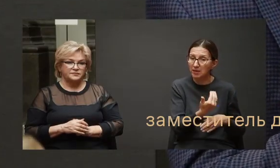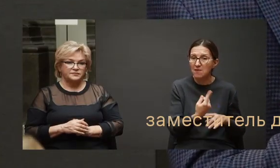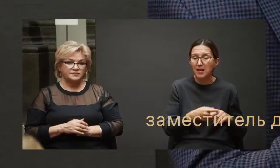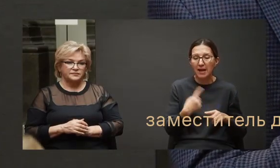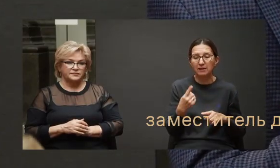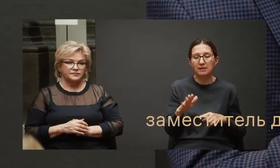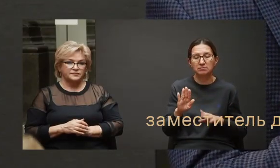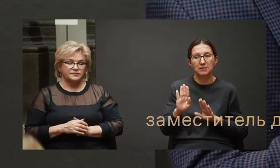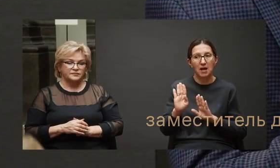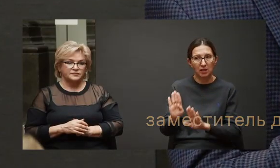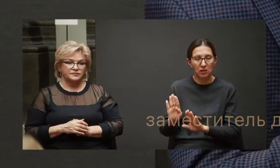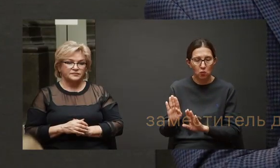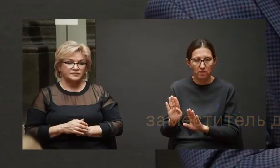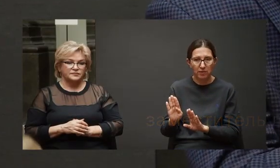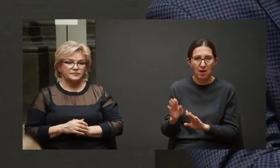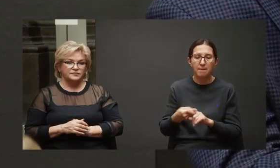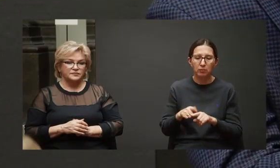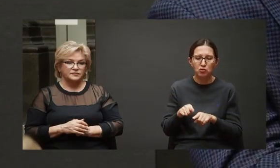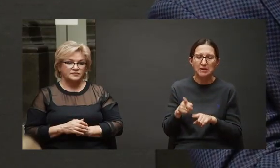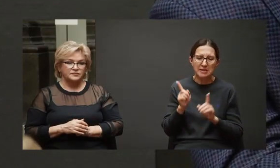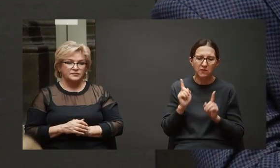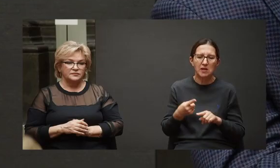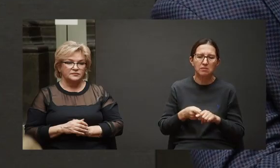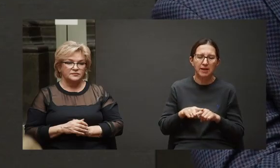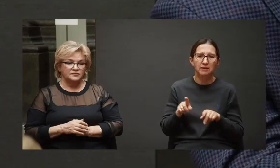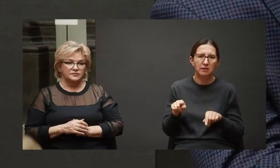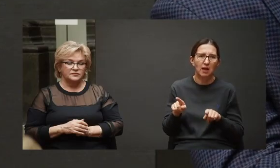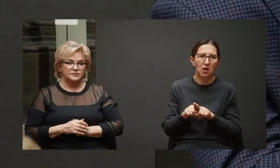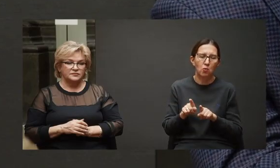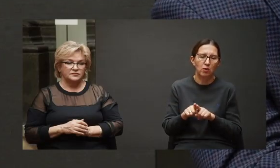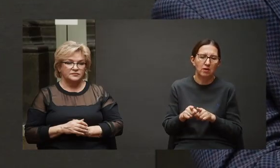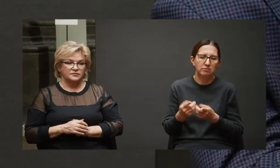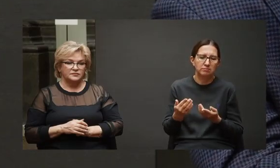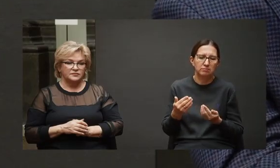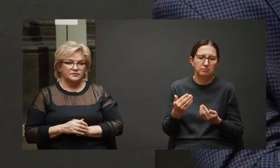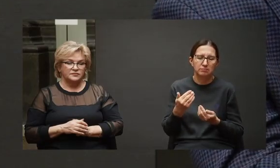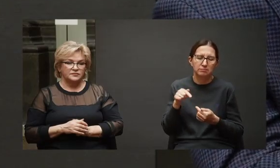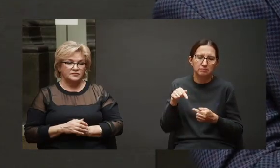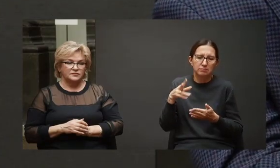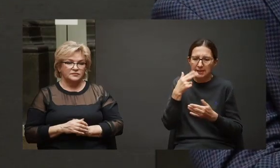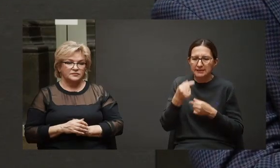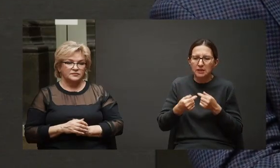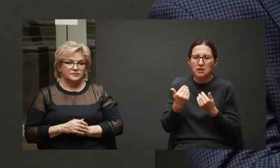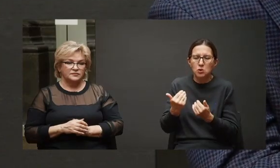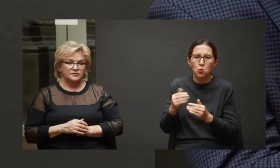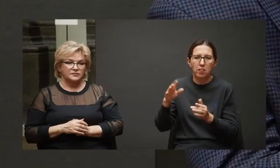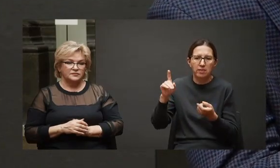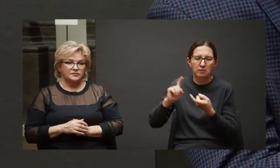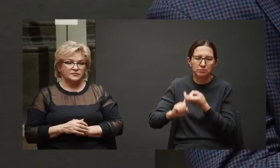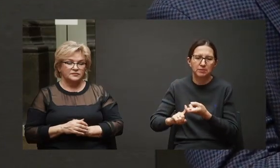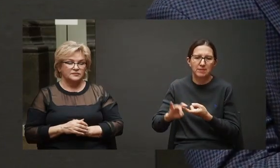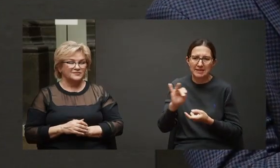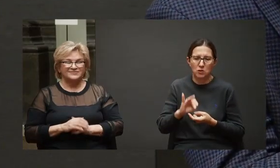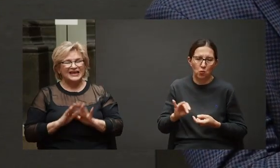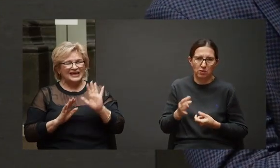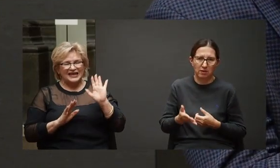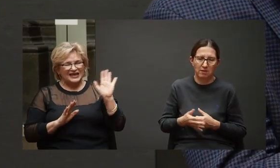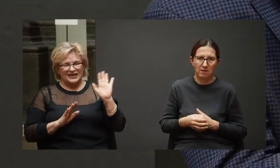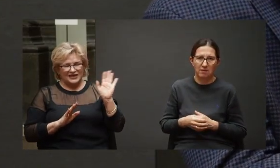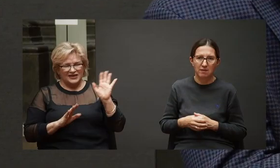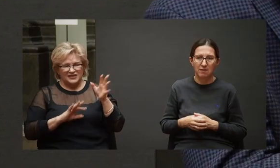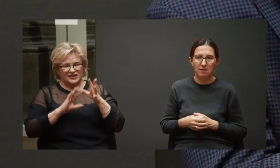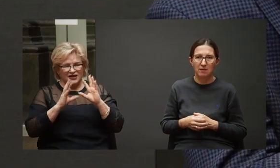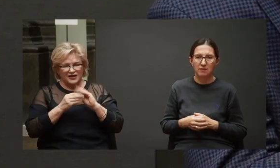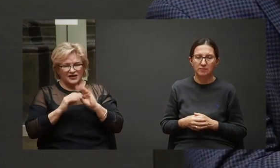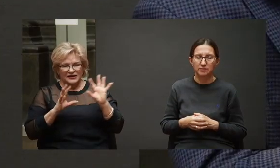да, это в серьезной степени импровизационная история. Не у каждого из... Нет, вообще нет.